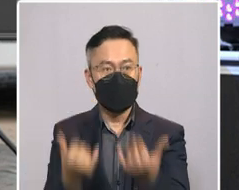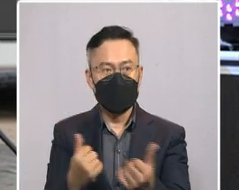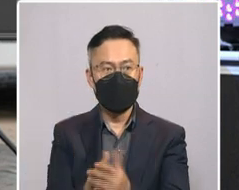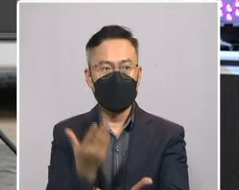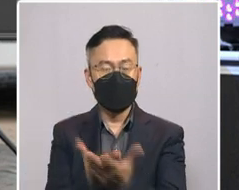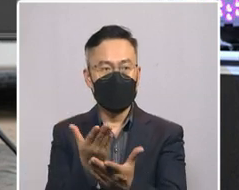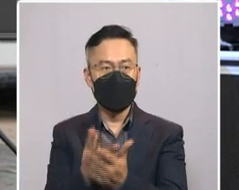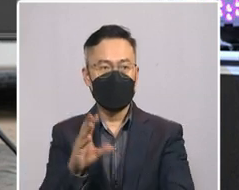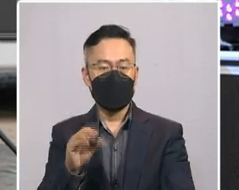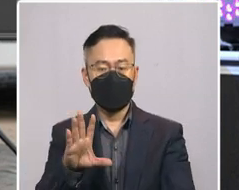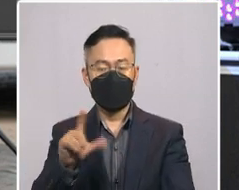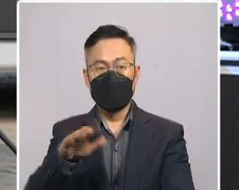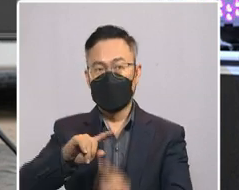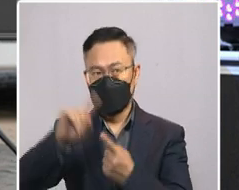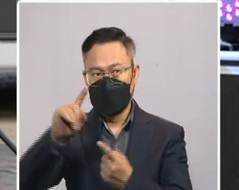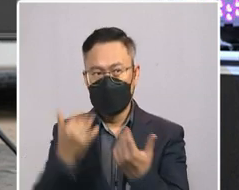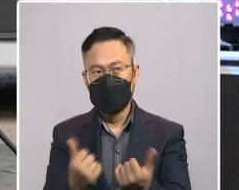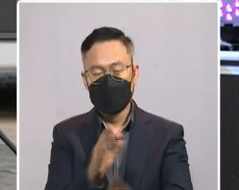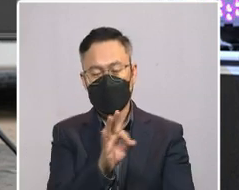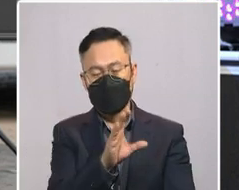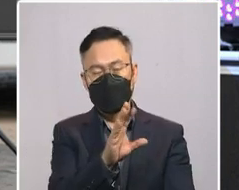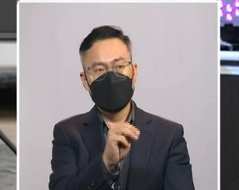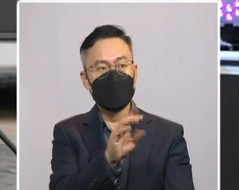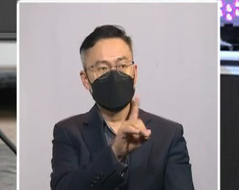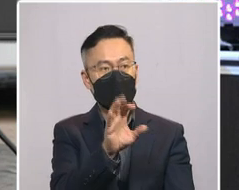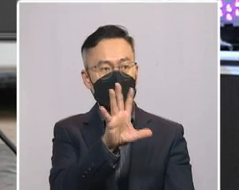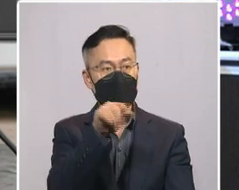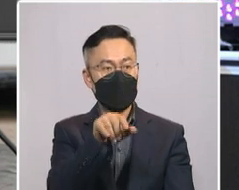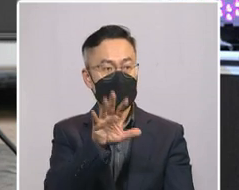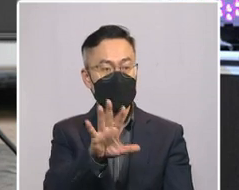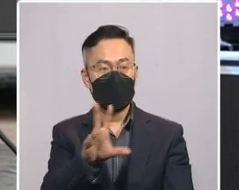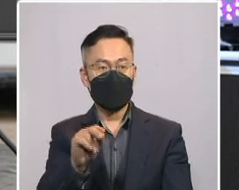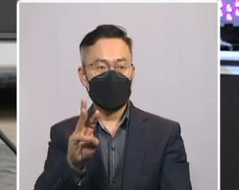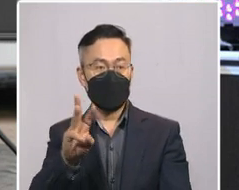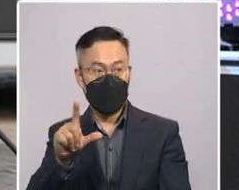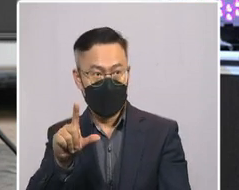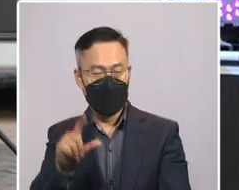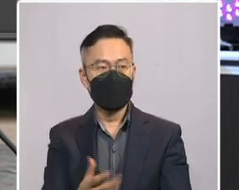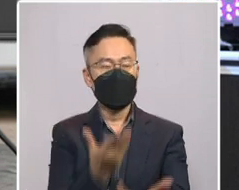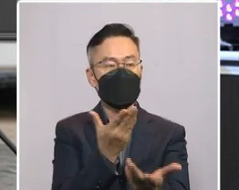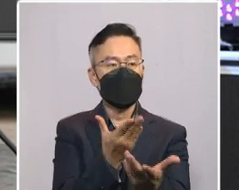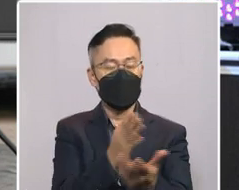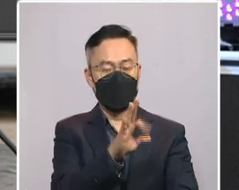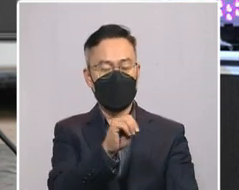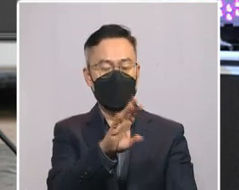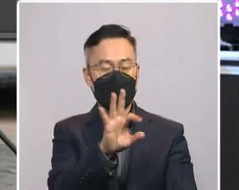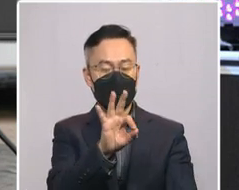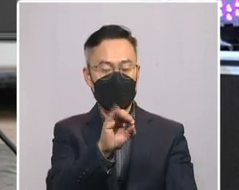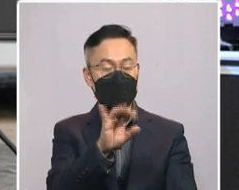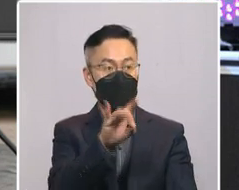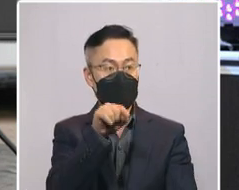ประมูลในรอบนี้ด้วยนะคะ FM 105.5 ค่ะ36ล้าน 700,000 แล้วก็ FM 98.5 40